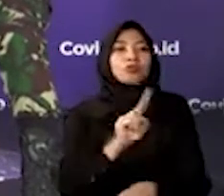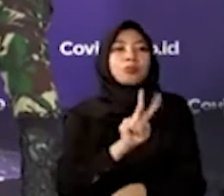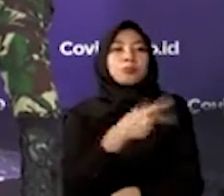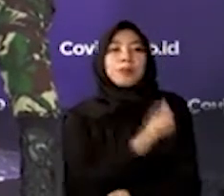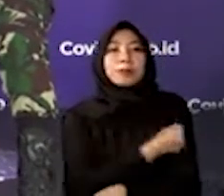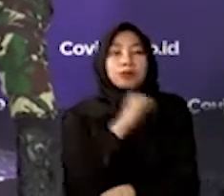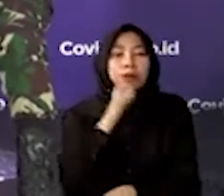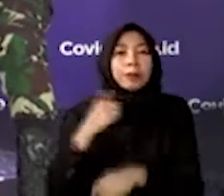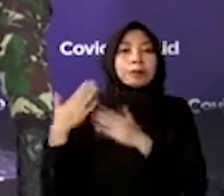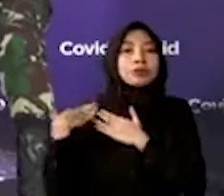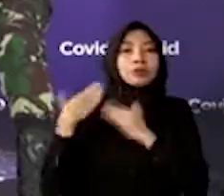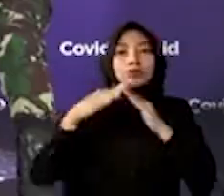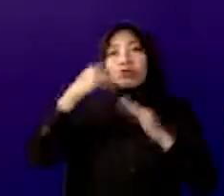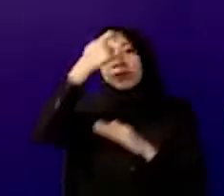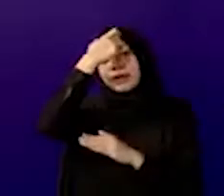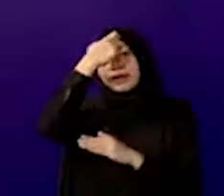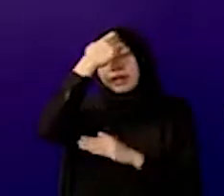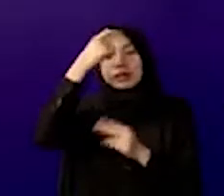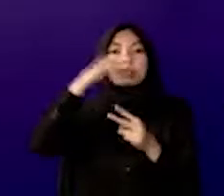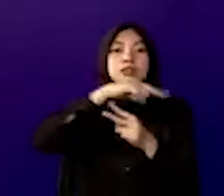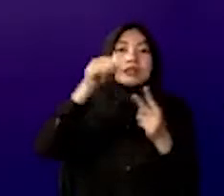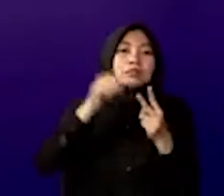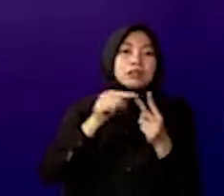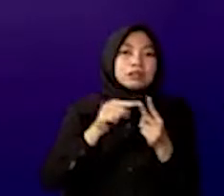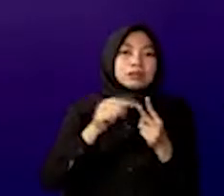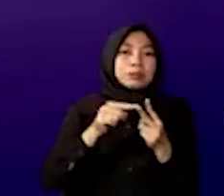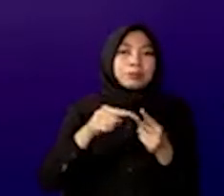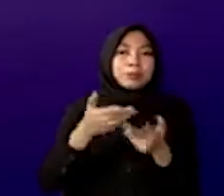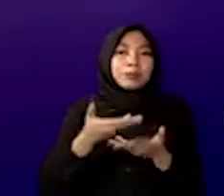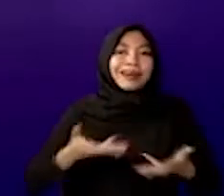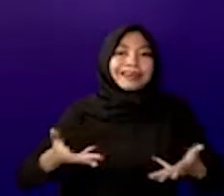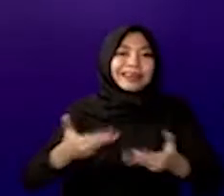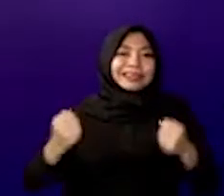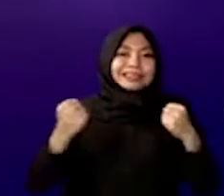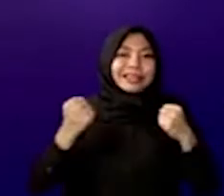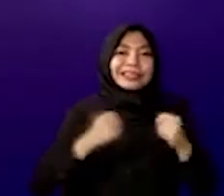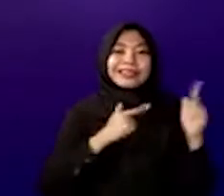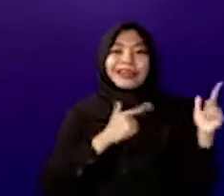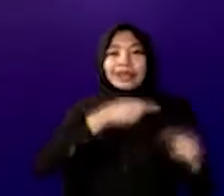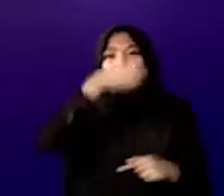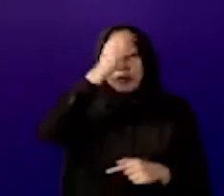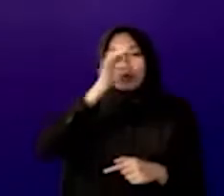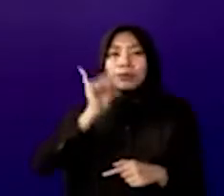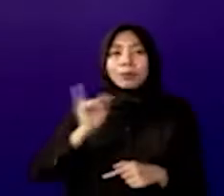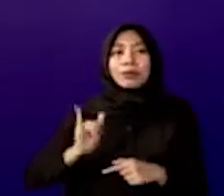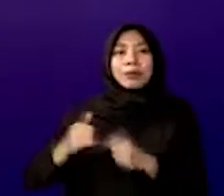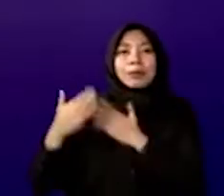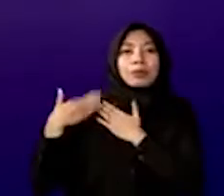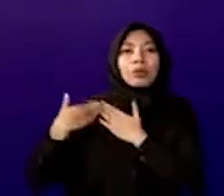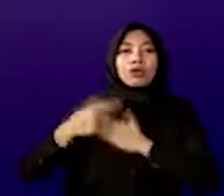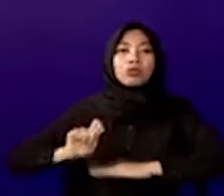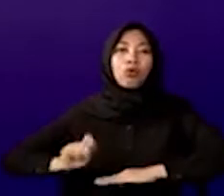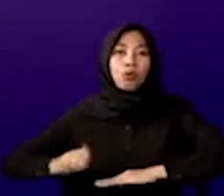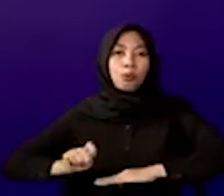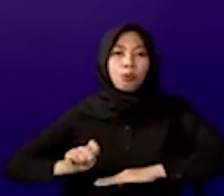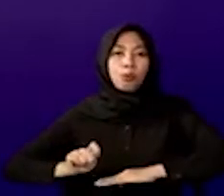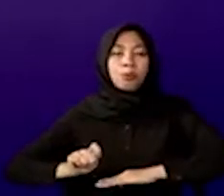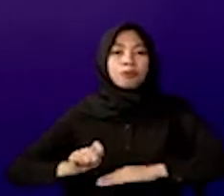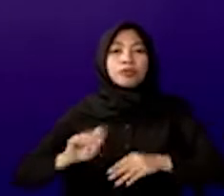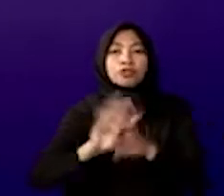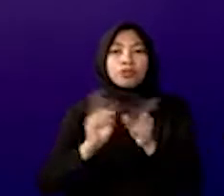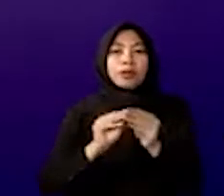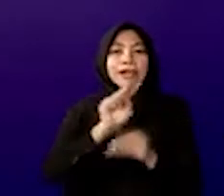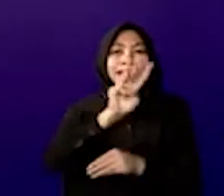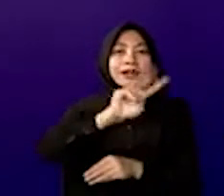dari medis paramedis kemudian pelayanan kesehatan termasuk TNI Polri dan aparat hukum itu jumlahnya sekitar